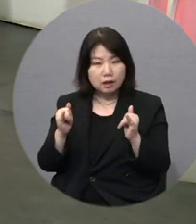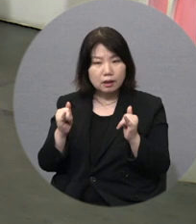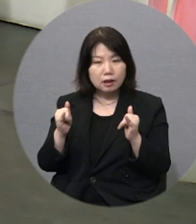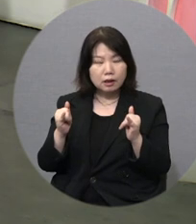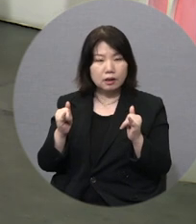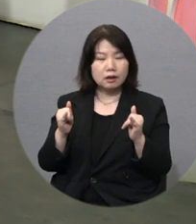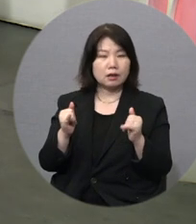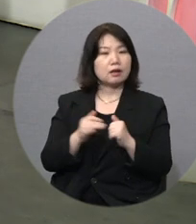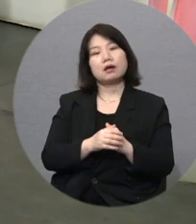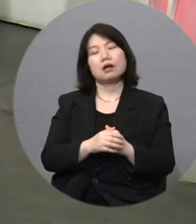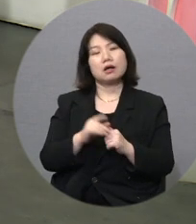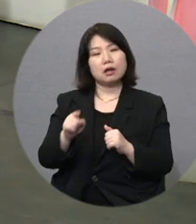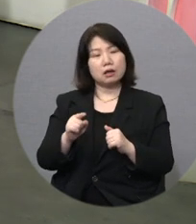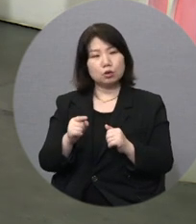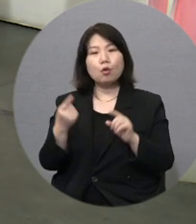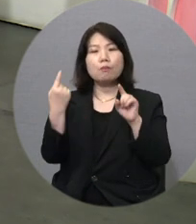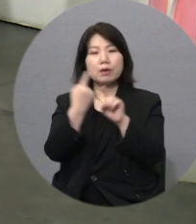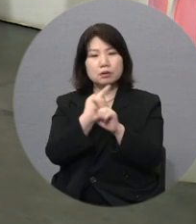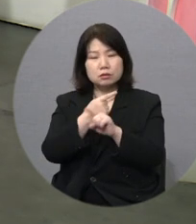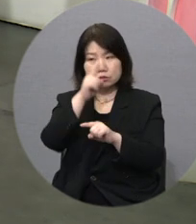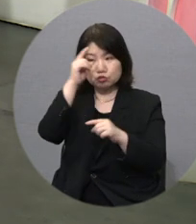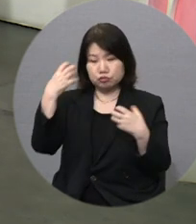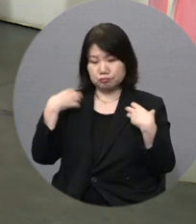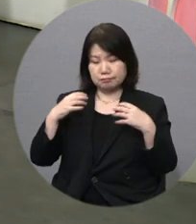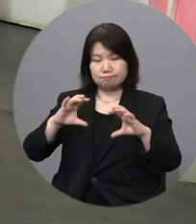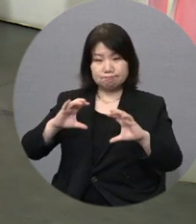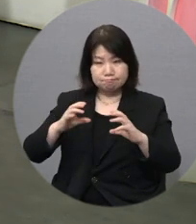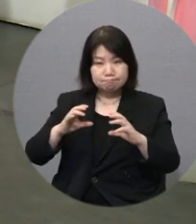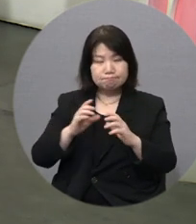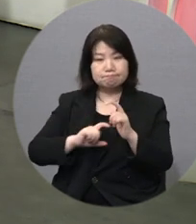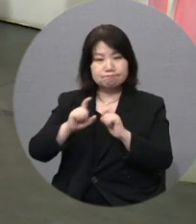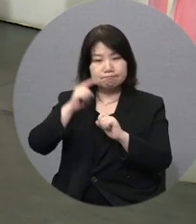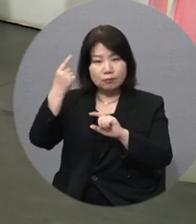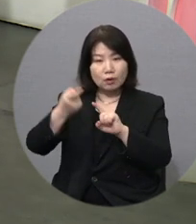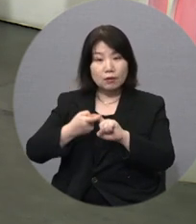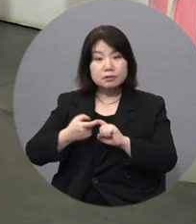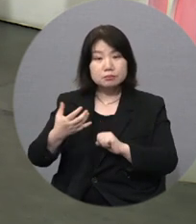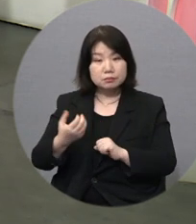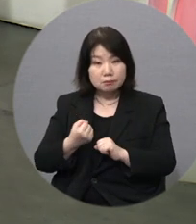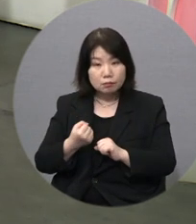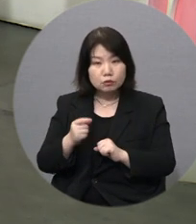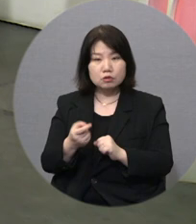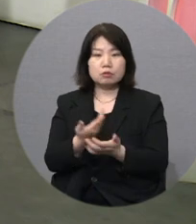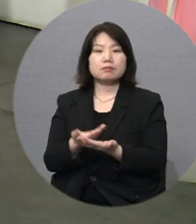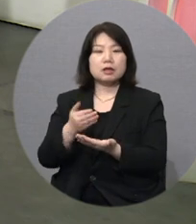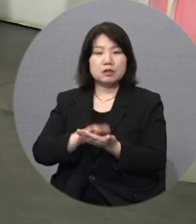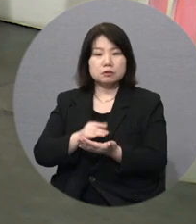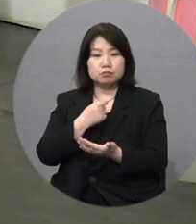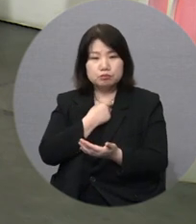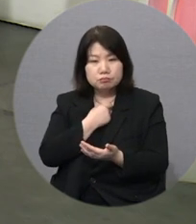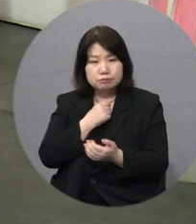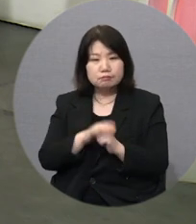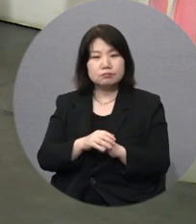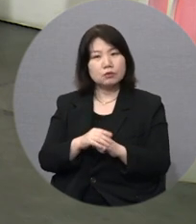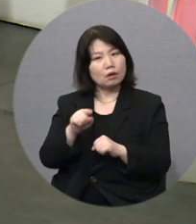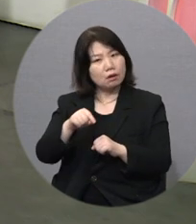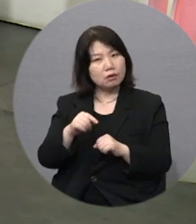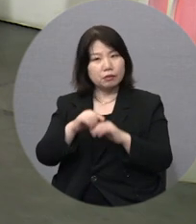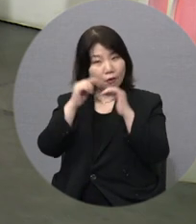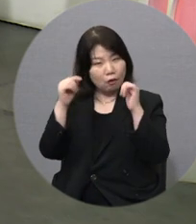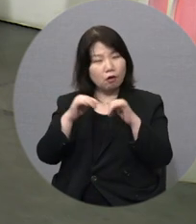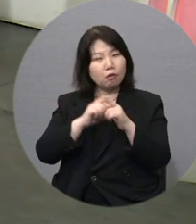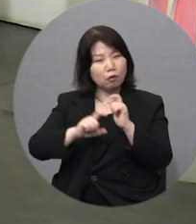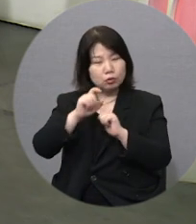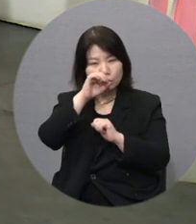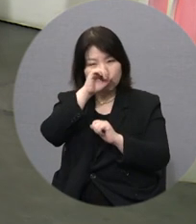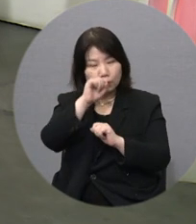부분이기도 하지만은 국가와 사회가 조금 더 관심을 가지고 도움을 주시면은 더 나은 사회로 우리가 갈 수 있지 않을까